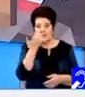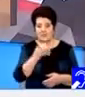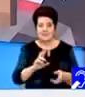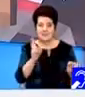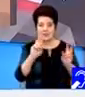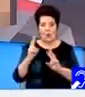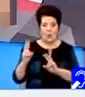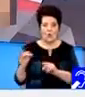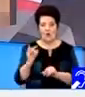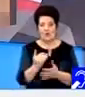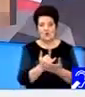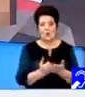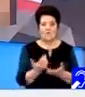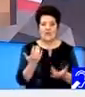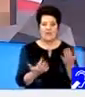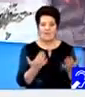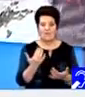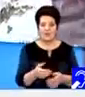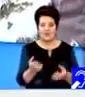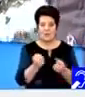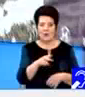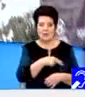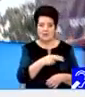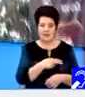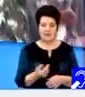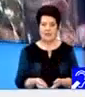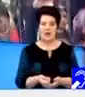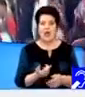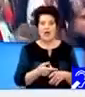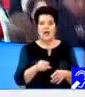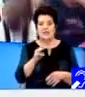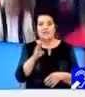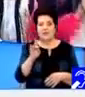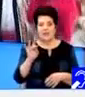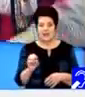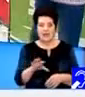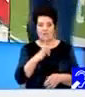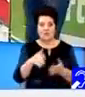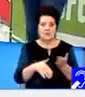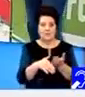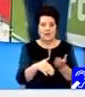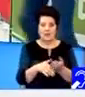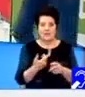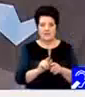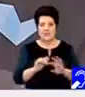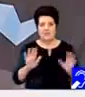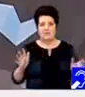horă, dar și cu vin fiert. Învingătorii și-au primit medalele bine meritate. TVR Moldova a fost partenerul media al